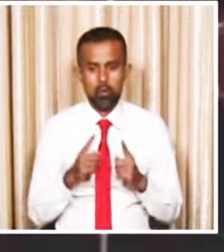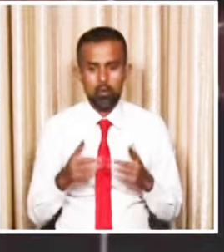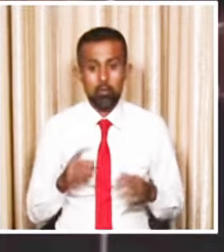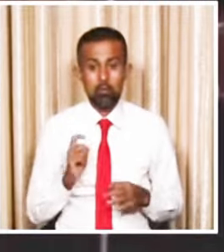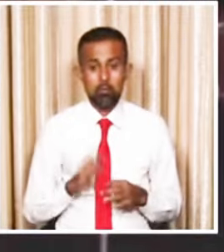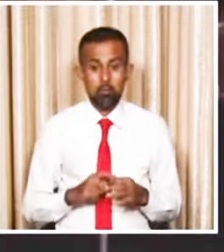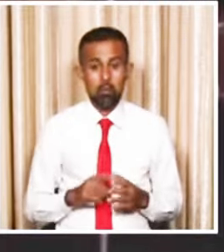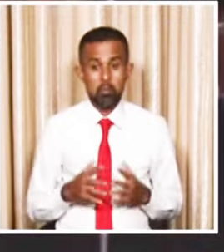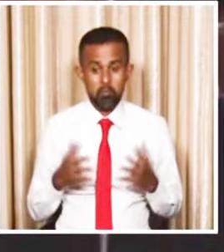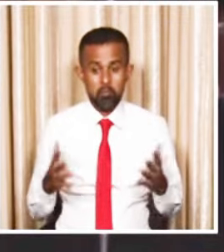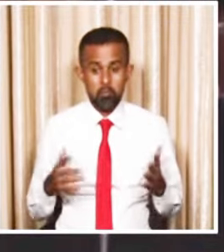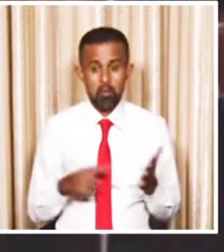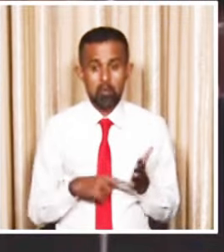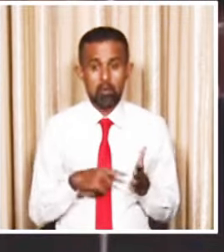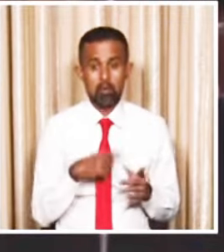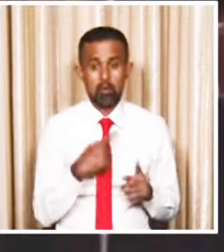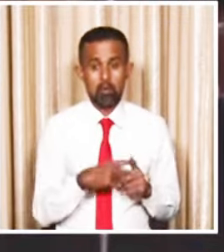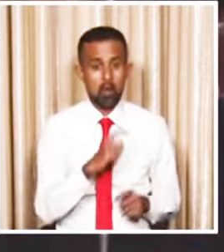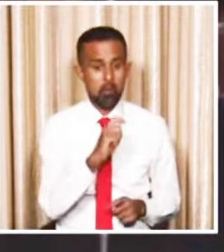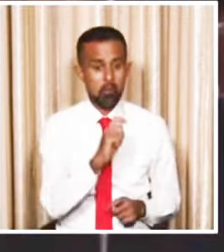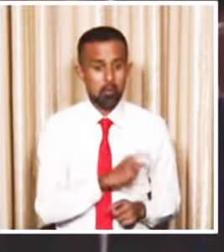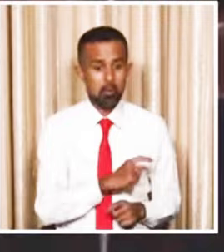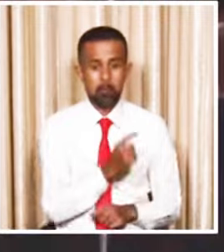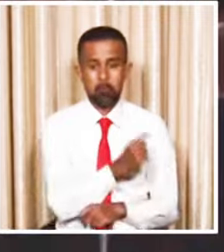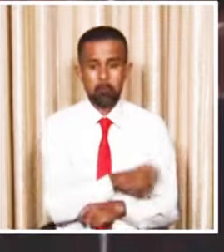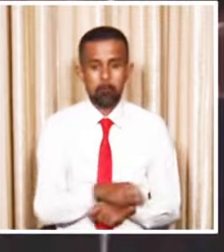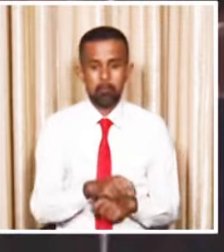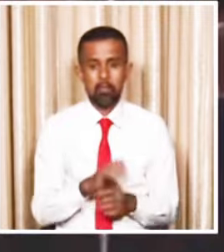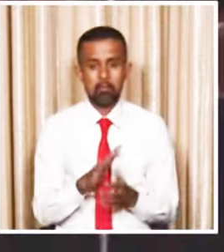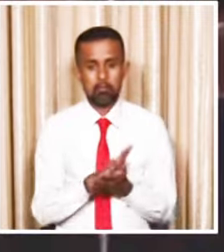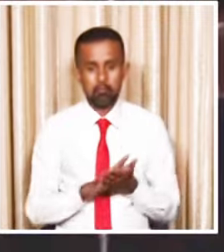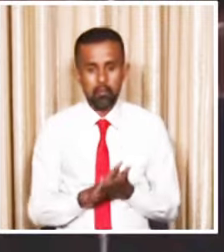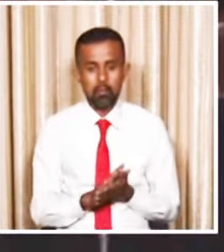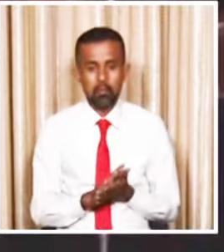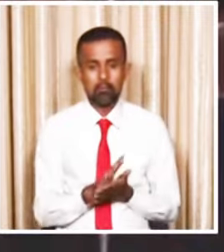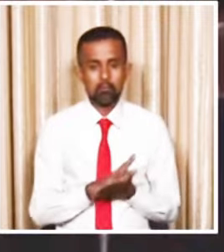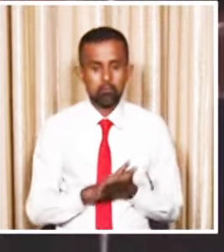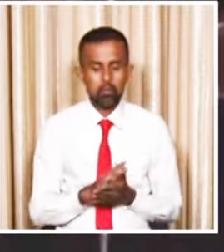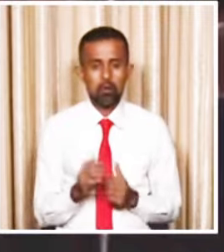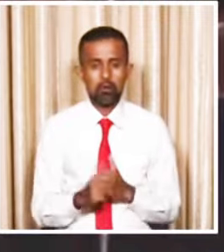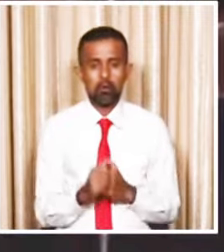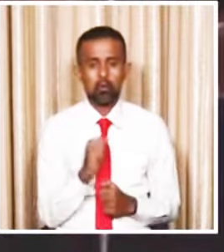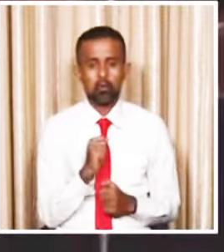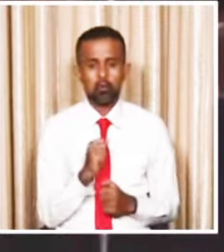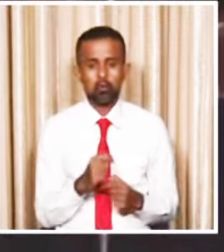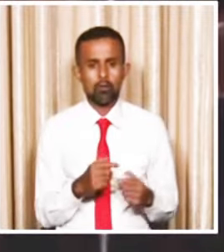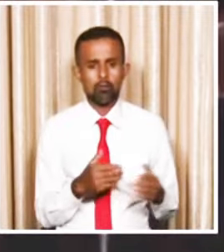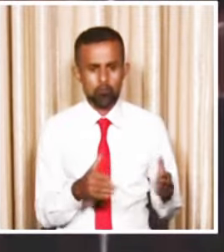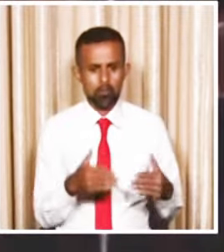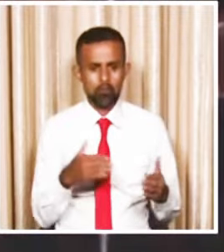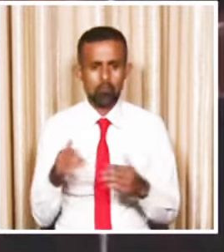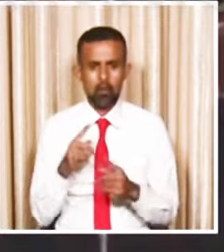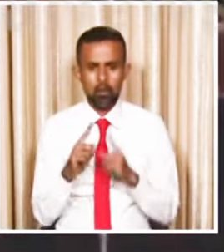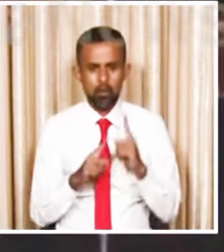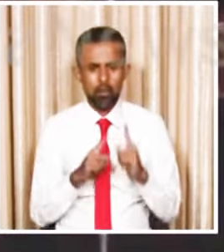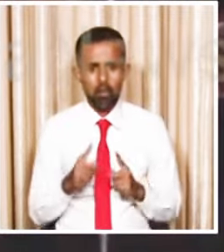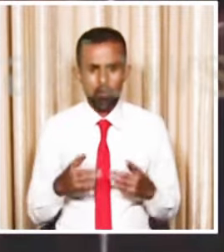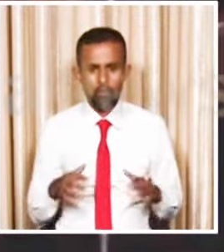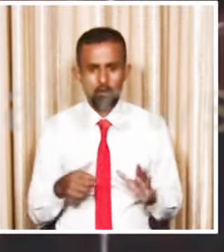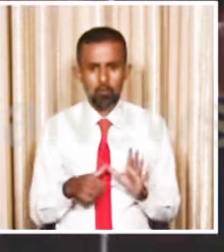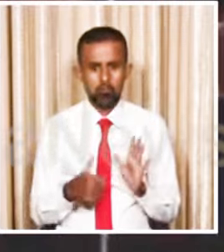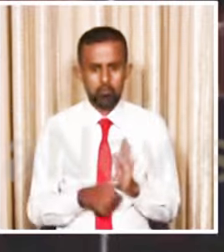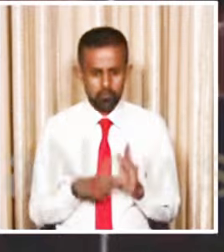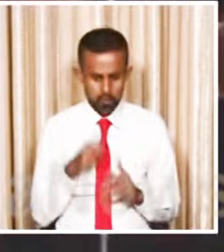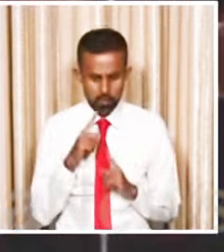ప్రశ్న కలతిన మీ బాధ్యగత క్రిమే యాంత్రనే అపి ప్రతియోగత కరాన్ని కోదు ప్రతిసంస్కరణ కరాన్ని కోదు ఇవగైనా వెనవెన్న సాకచ్చాయను అంటే మీ పనతి ఇవగైన